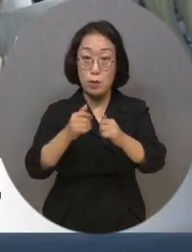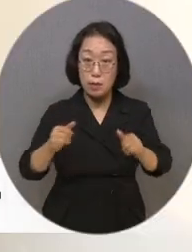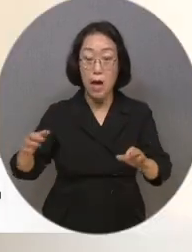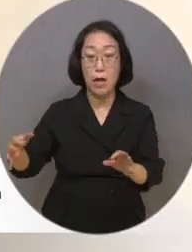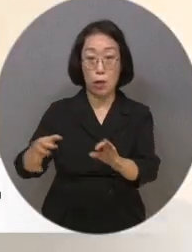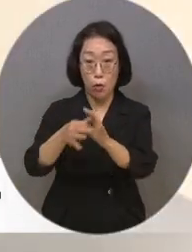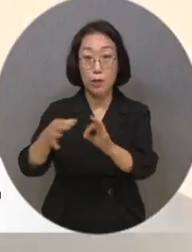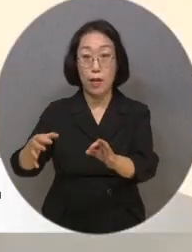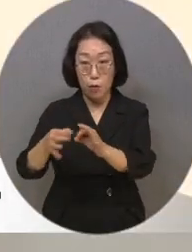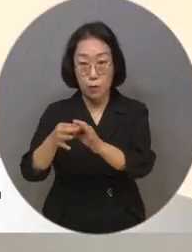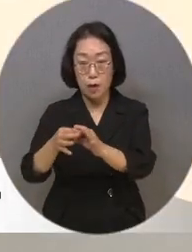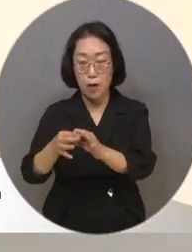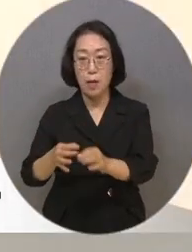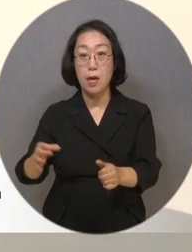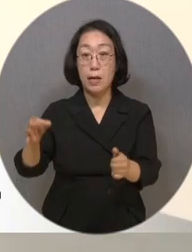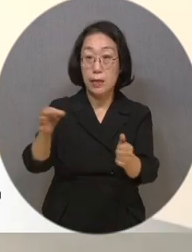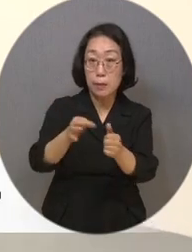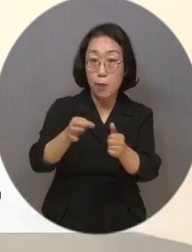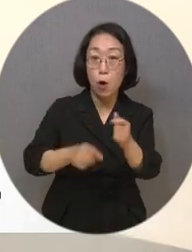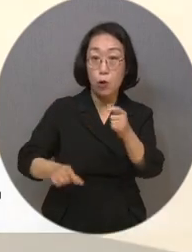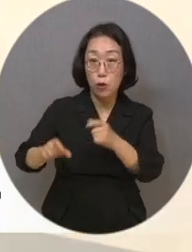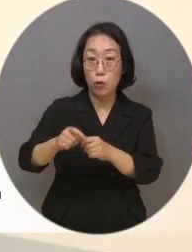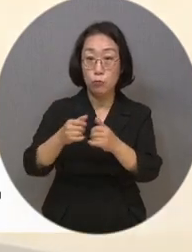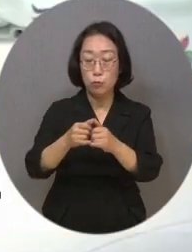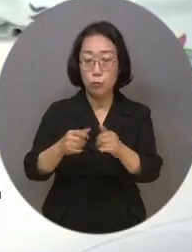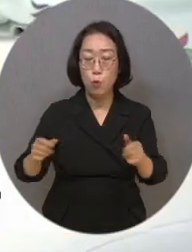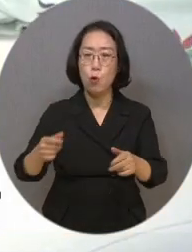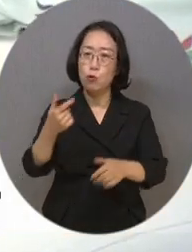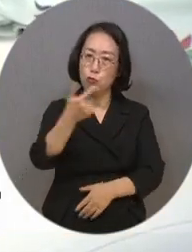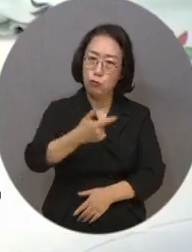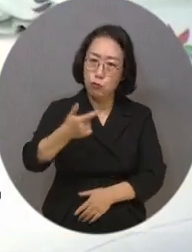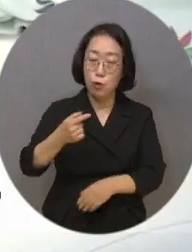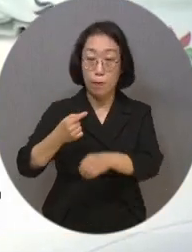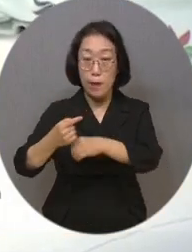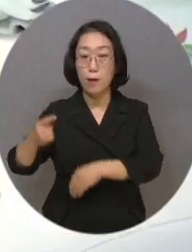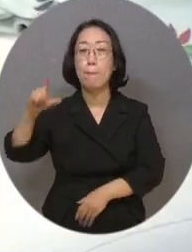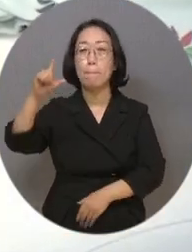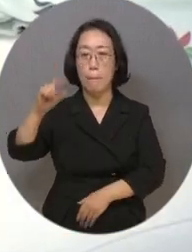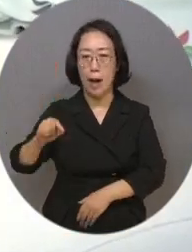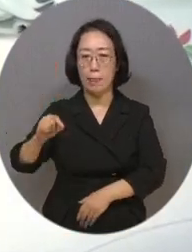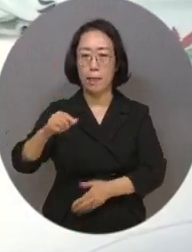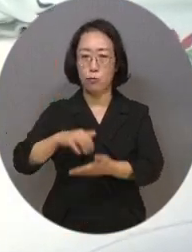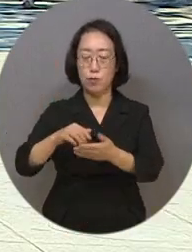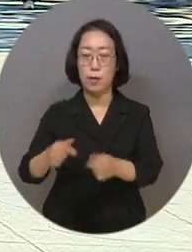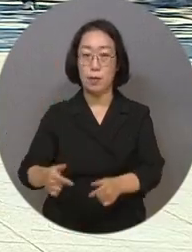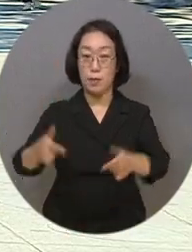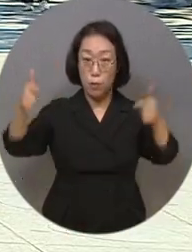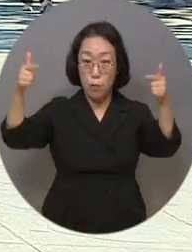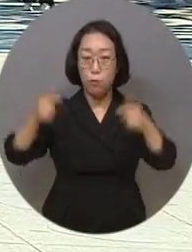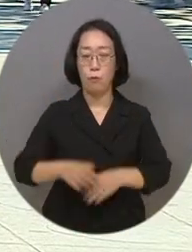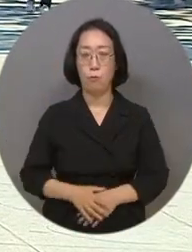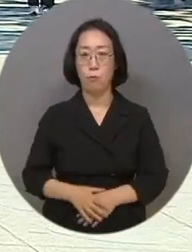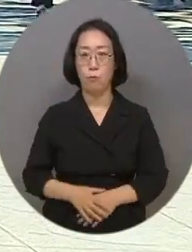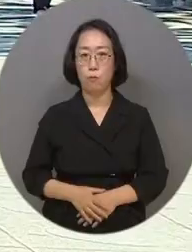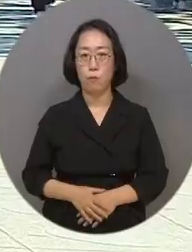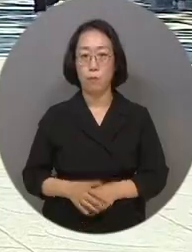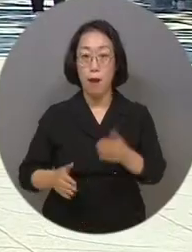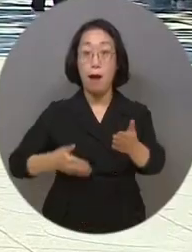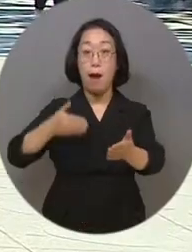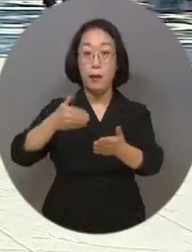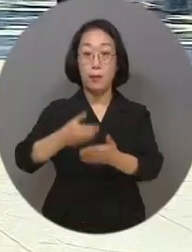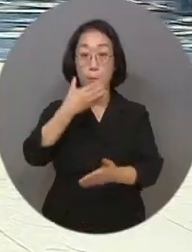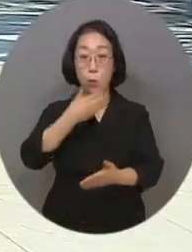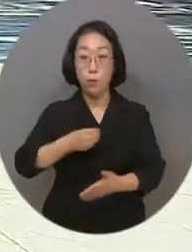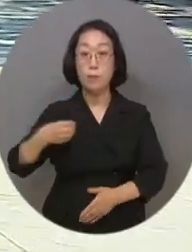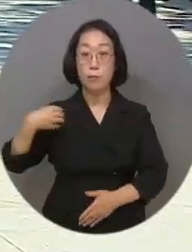가상급여 지원대상을 올해 6000명에서 내년 1만명으로 확대합니다 지금까지